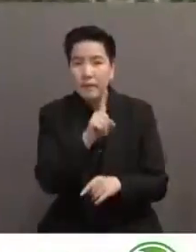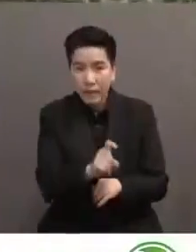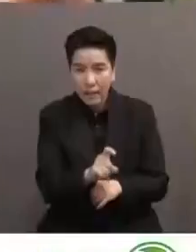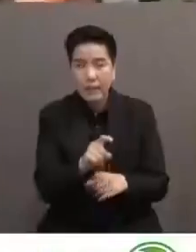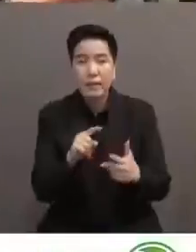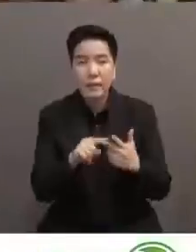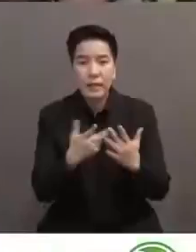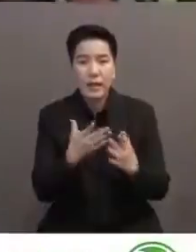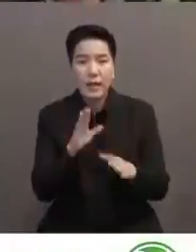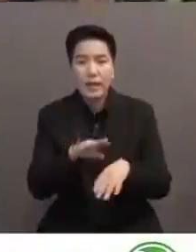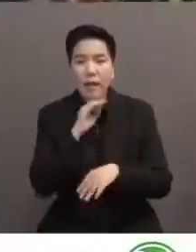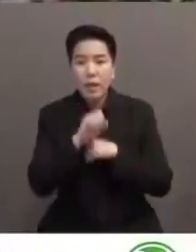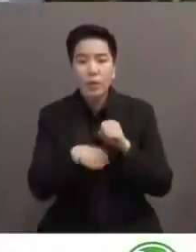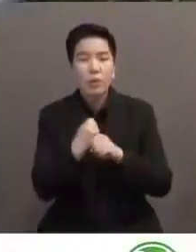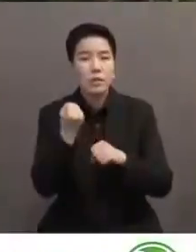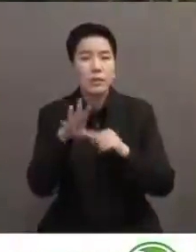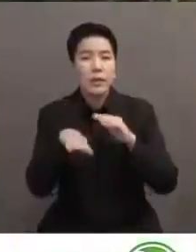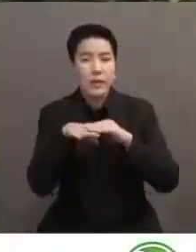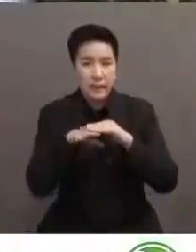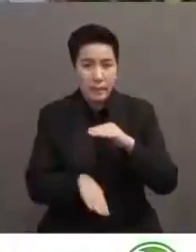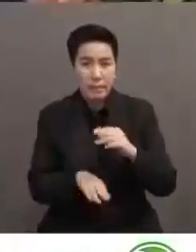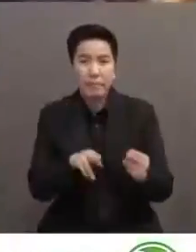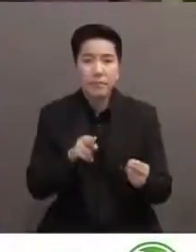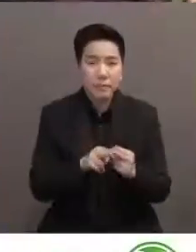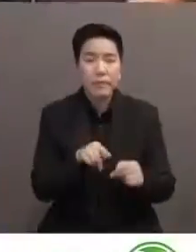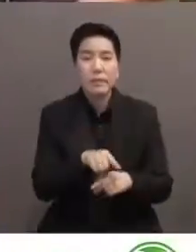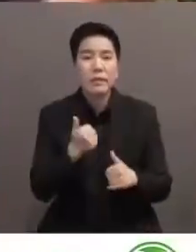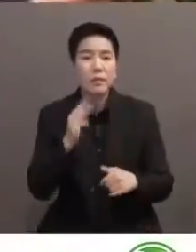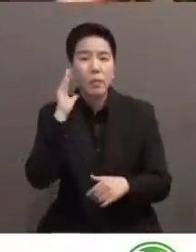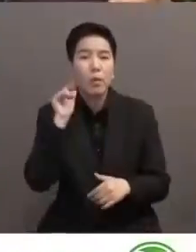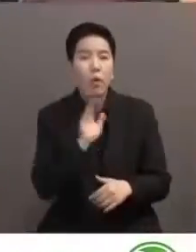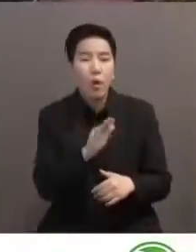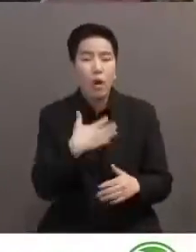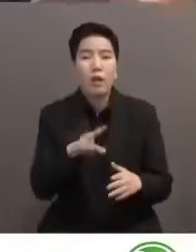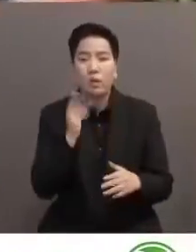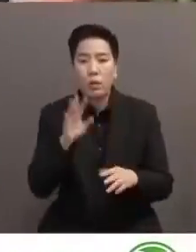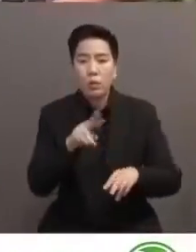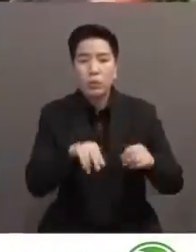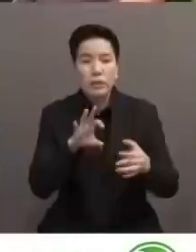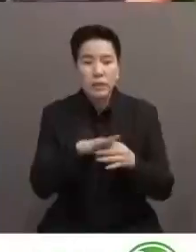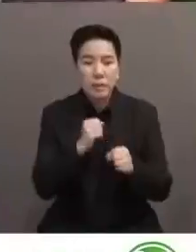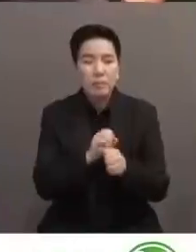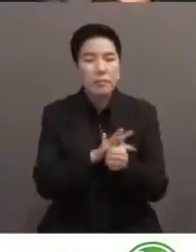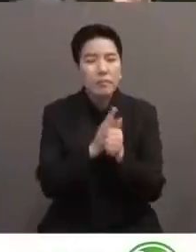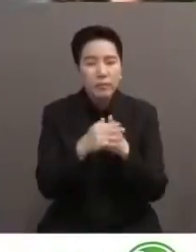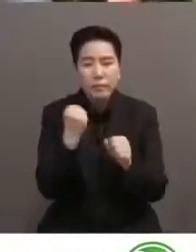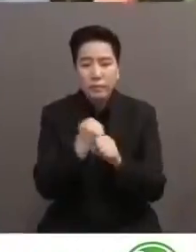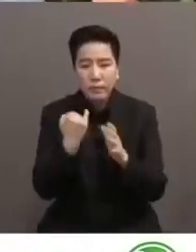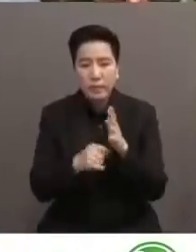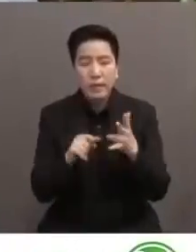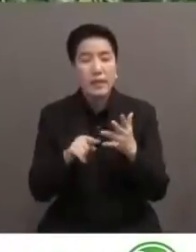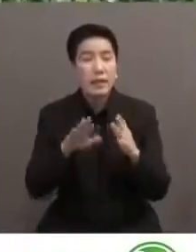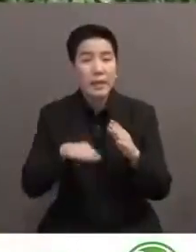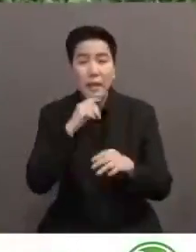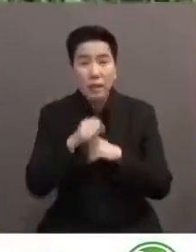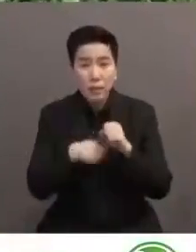ายพรากเด็กอายุไม่เกิน15ปีไปเสียจากบิดามารดาผู้ปกครองหรือผู้ดูแลเพื่ออนาจารแล้วก็พาเด็กอายุไม่เกิน